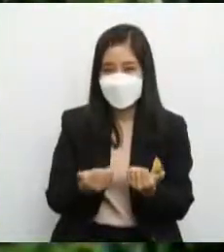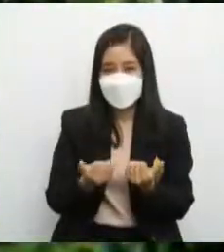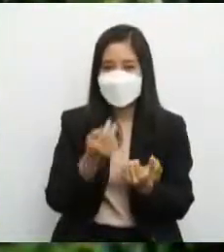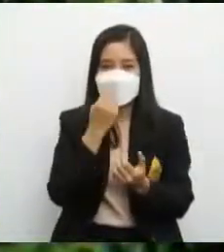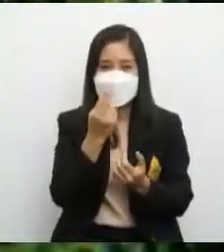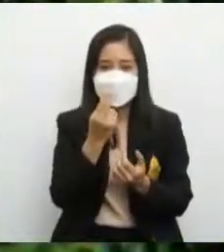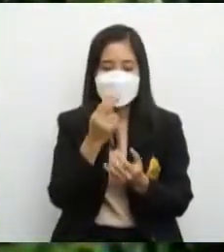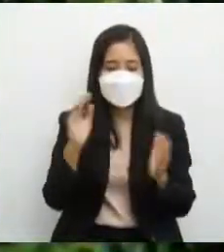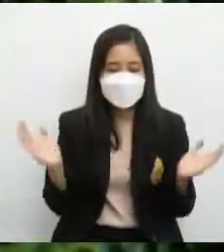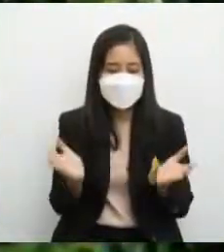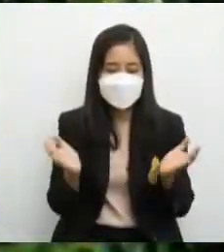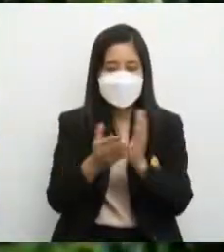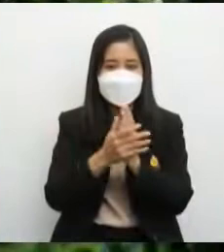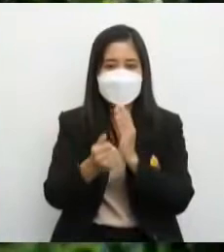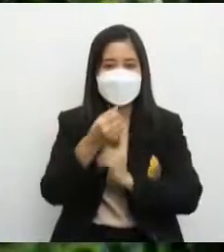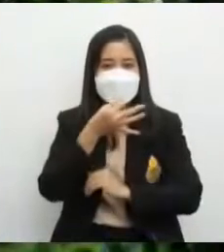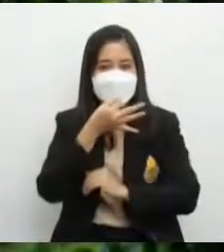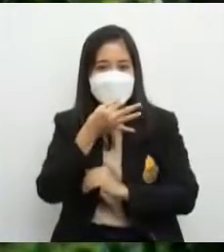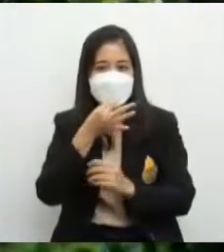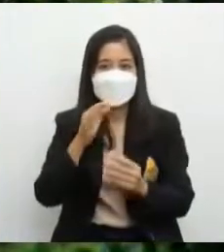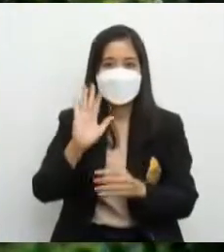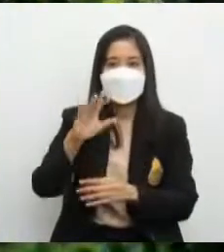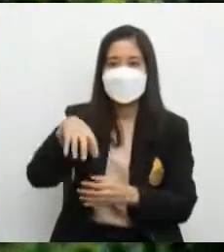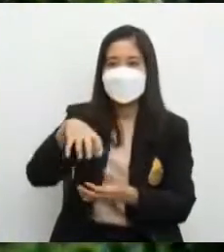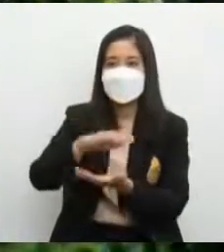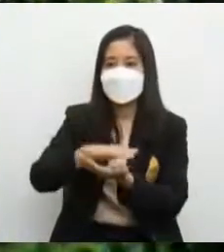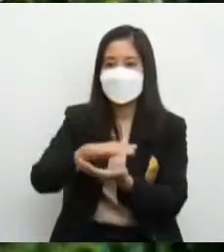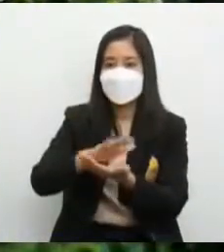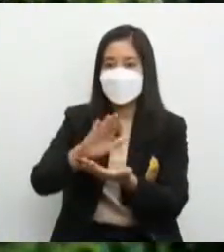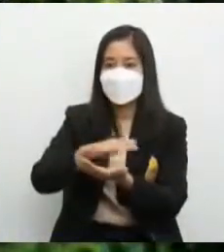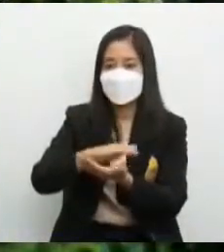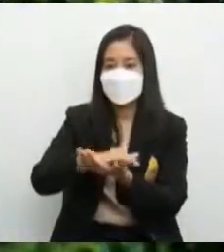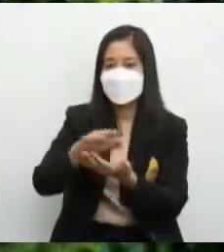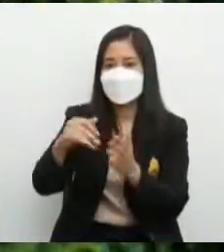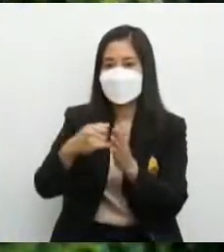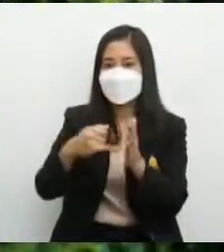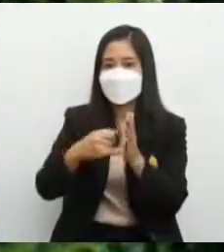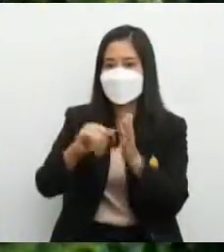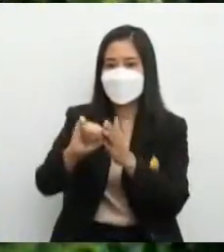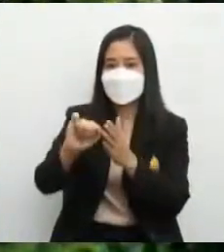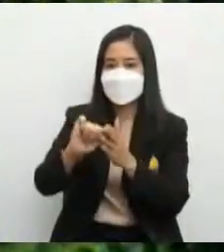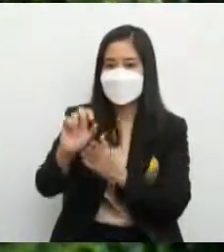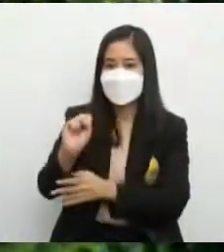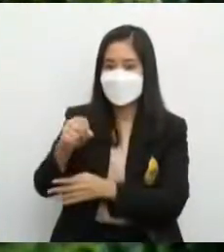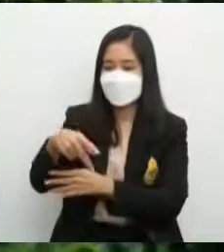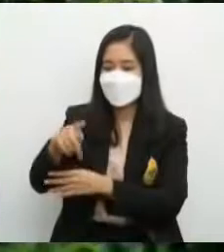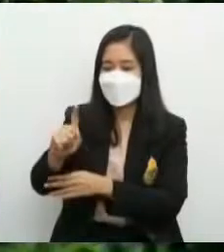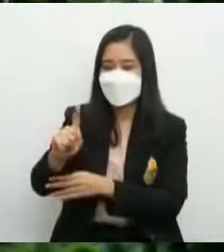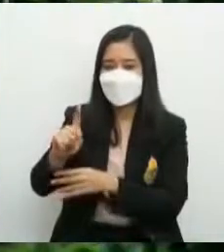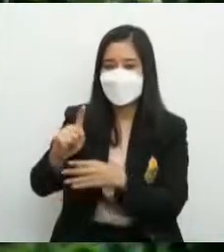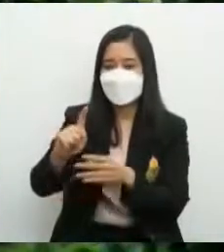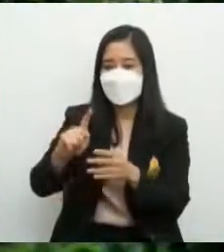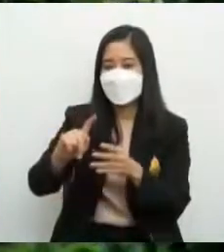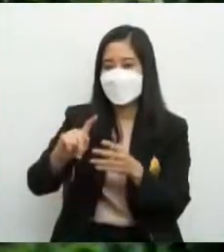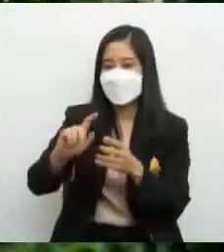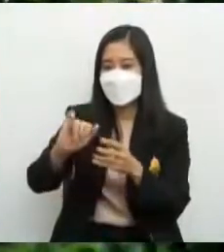ส่งเสริมทักษะอาชีพในสถานศึกษาของโรงเรียนรัฐราชอุปถัมภ์สังกัดสำนักงานเขตพื้นที่การศึกษาประถมศึกษาเชีย